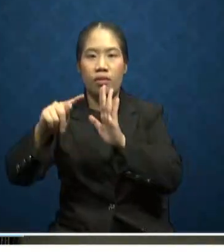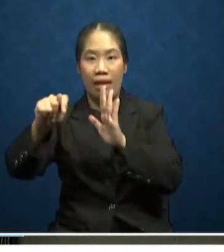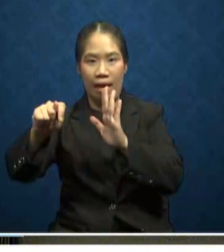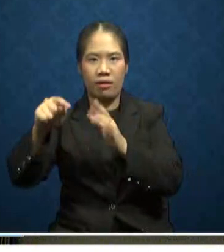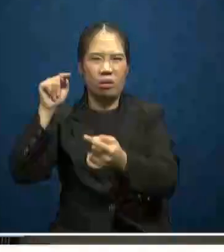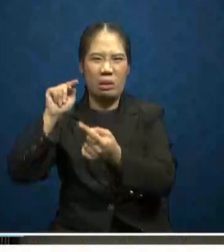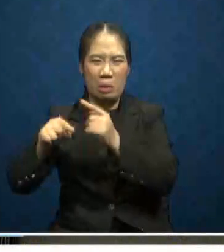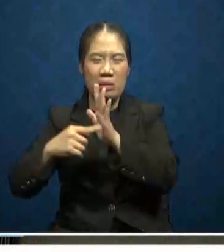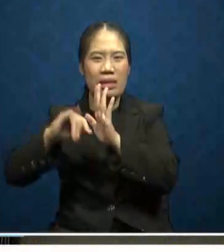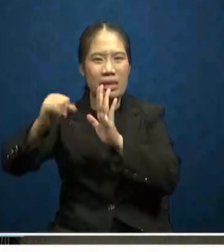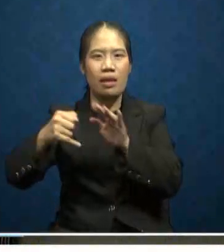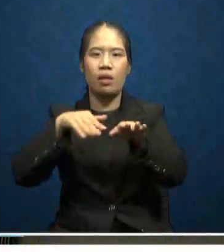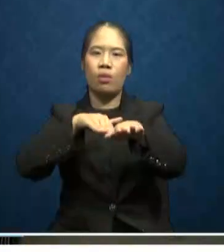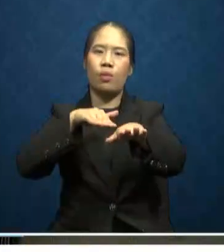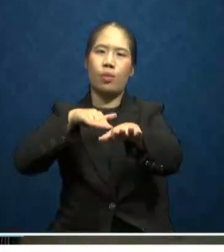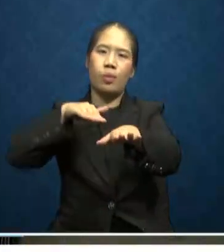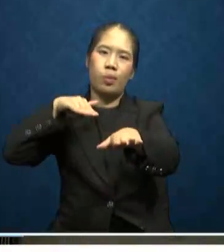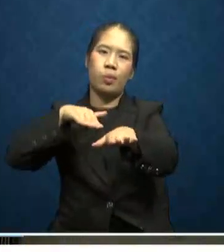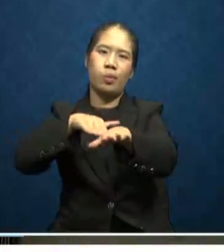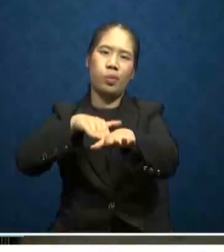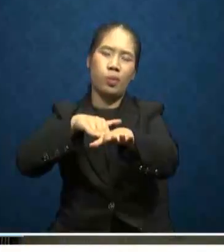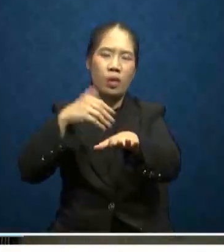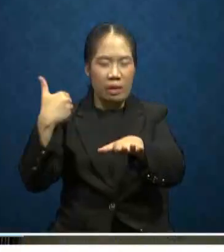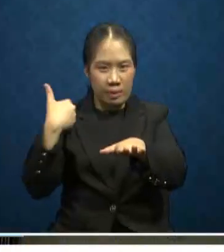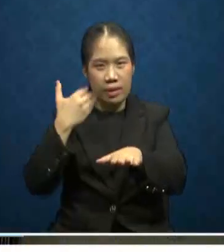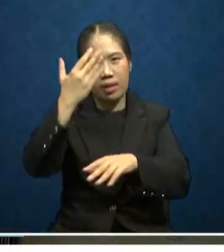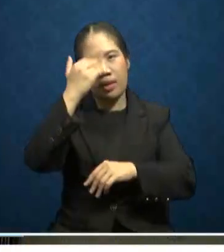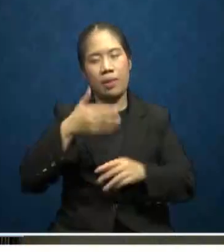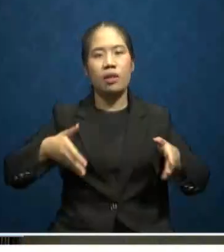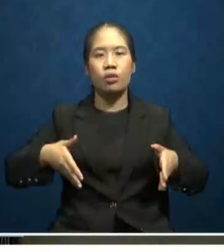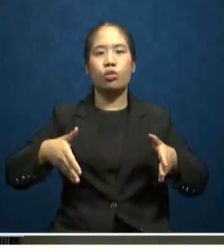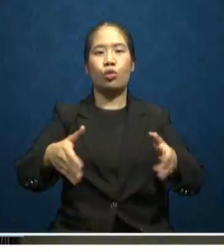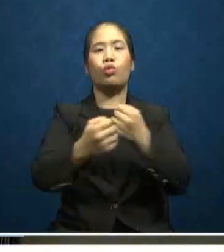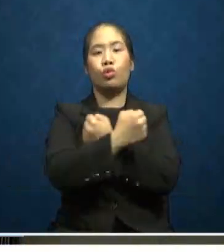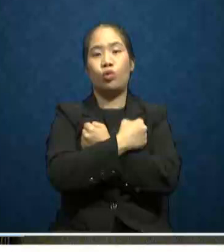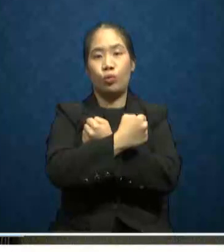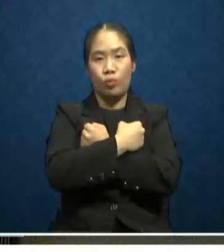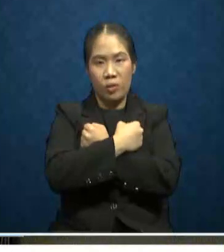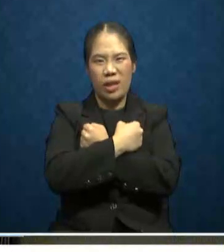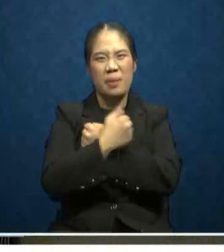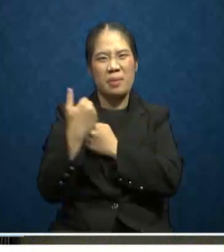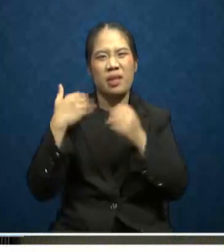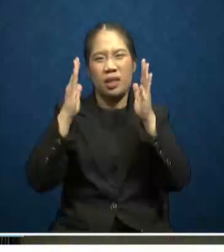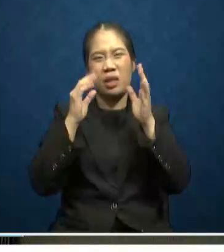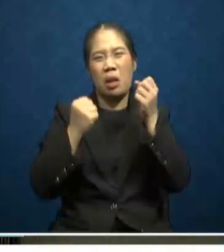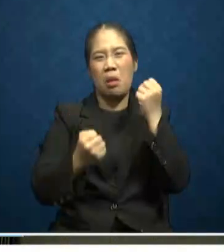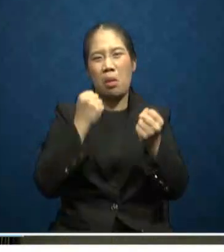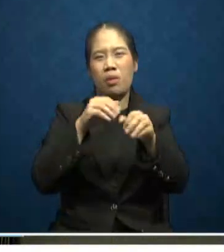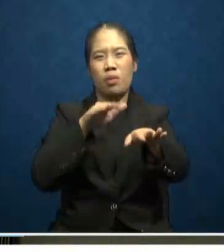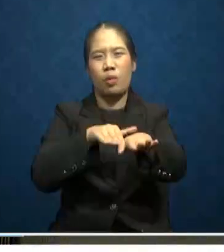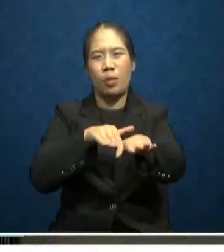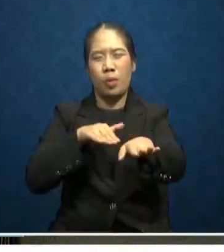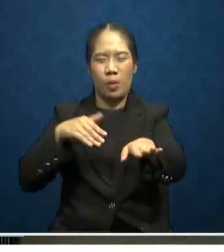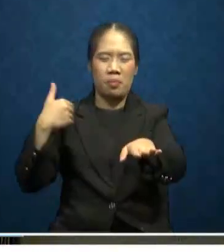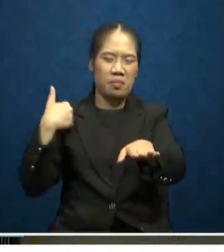เป็นอันมากเพราะเนื่องจากว่าเส้นทางดังกล่าวในถนนสุขุมวิทมีปริมาณรถหยุดเยอะอยู่แล้วนะครับแล้วก็มีจุดตัดจุดแยกท